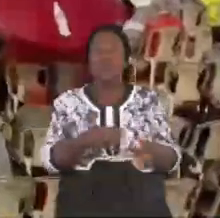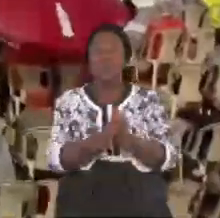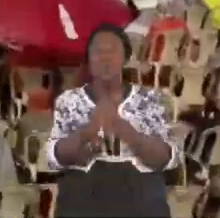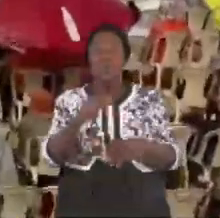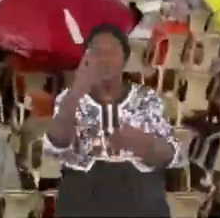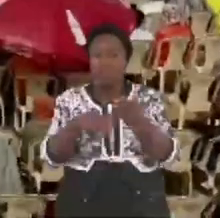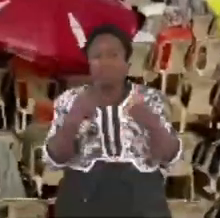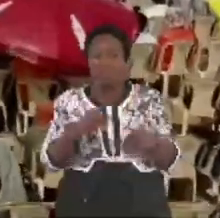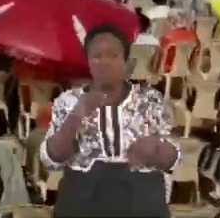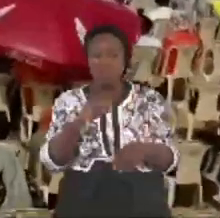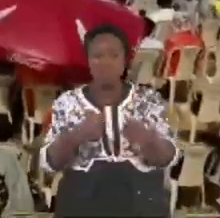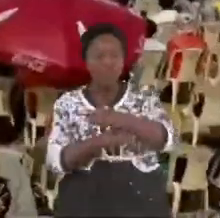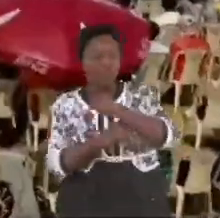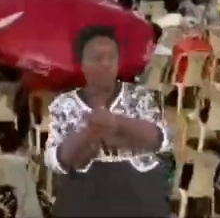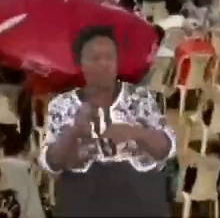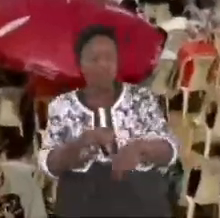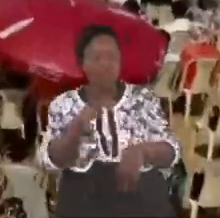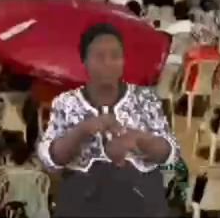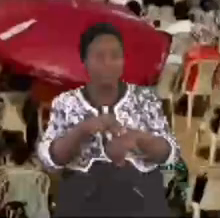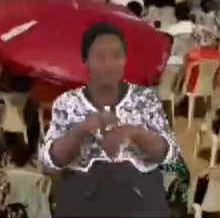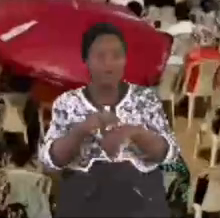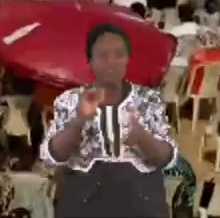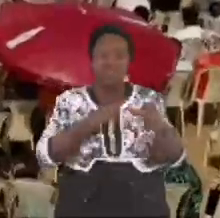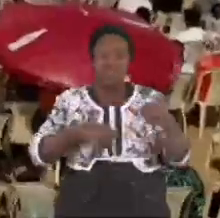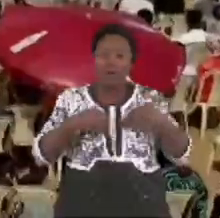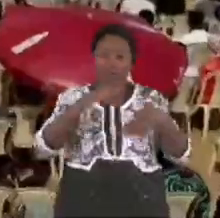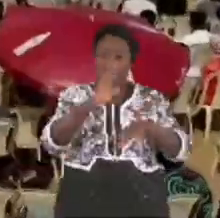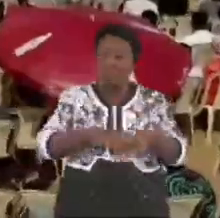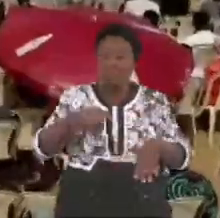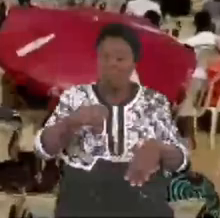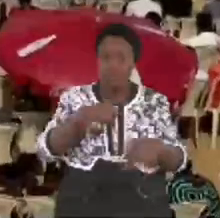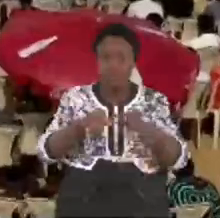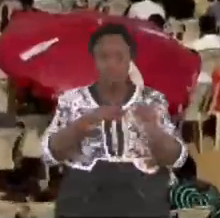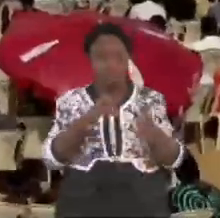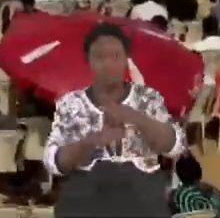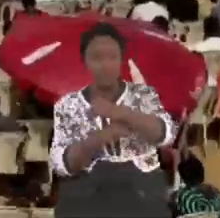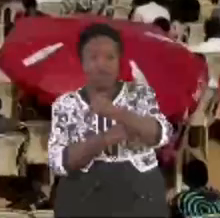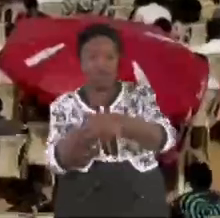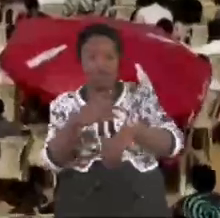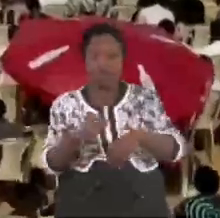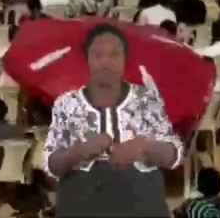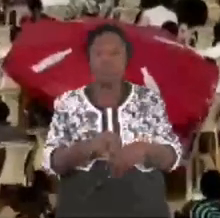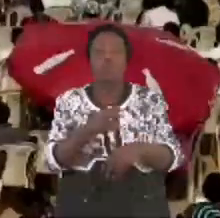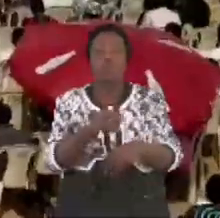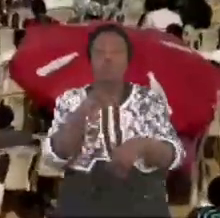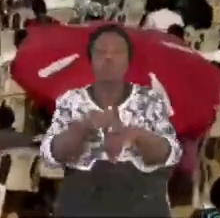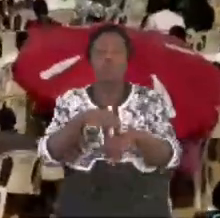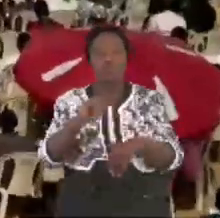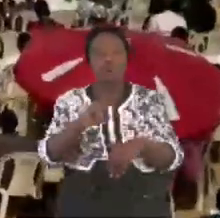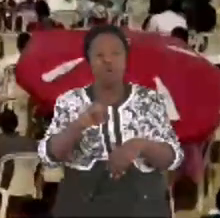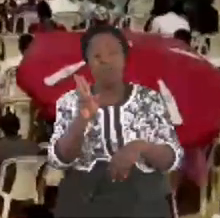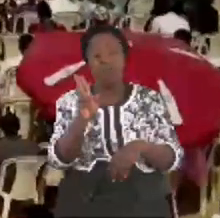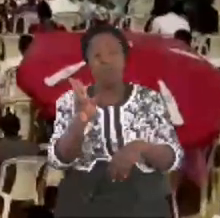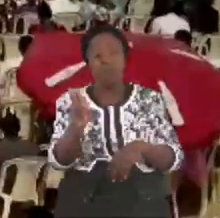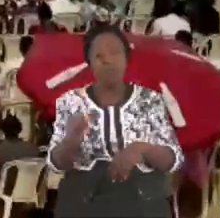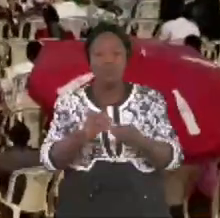la fondation du ministère que Dieu m'a appelé à exercer? Le fondement du ministère de Jean. Deuxièmement,